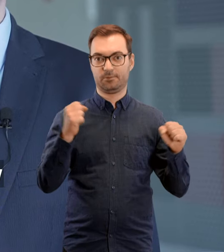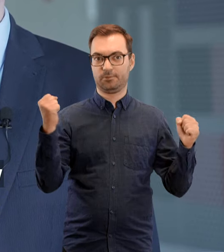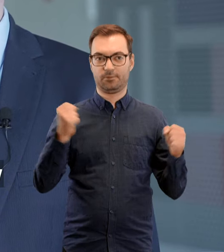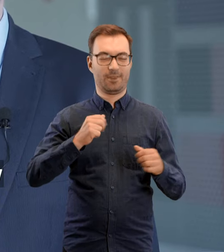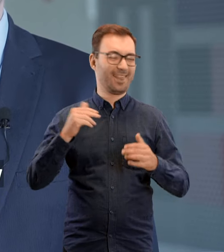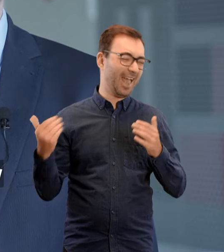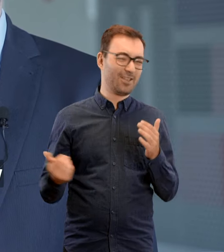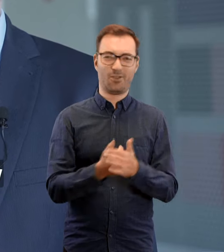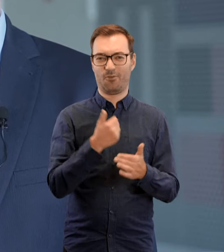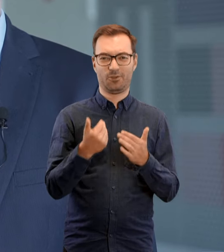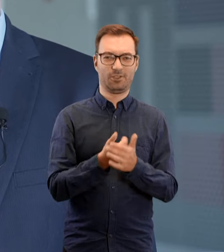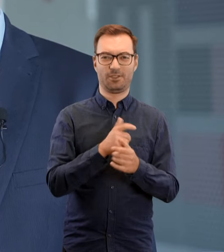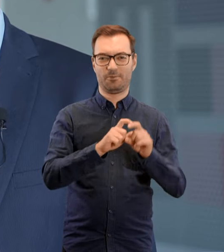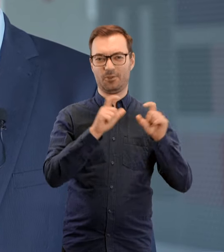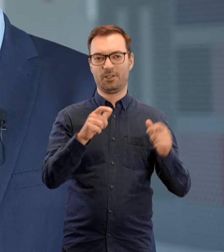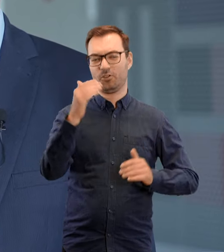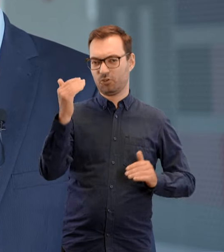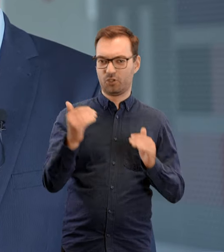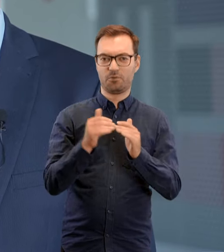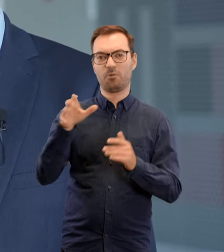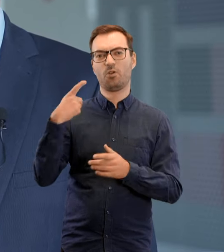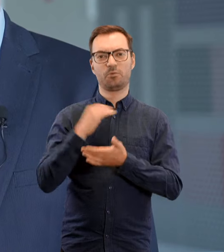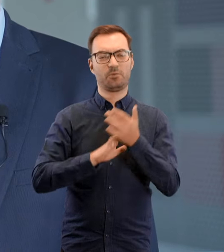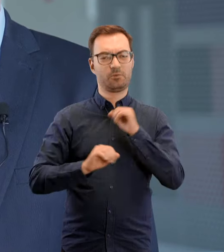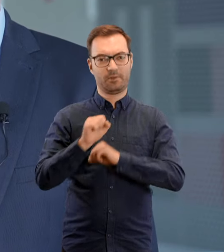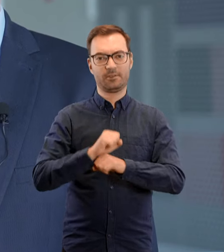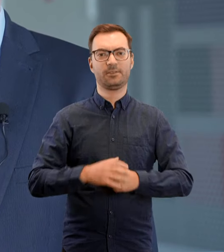obiektów przystosowany dla osób o szczególnych potrzebach.